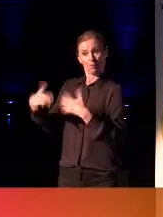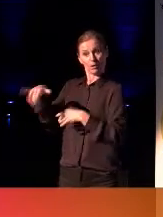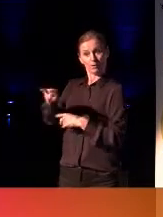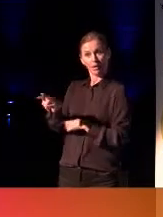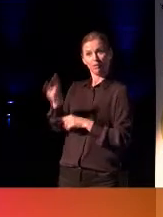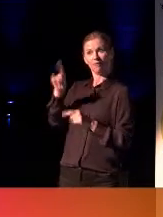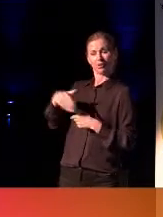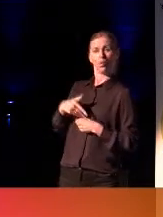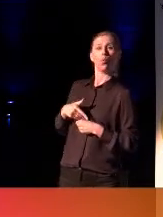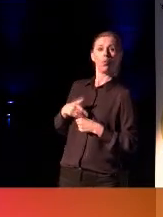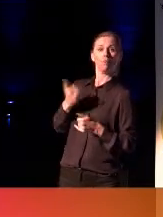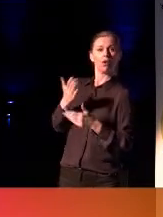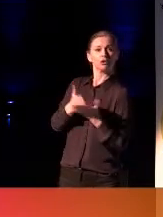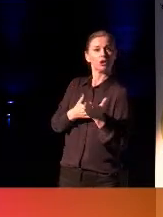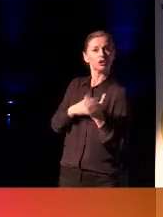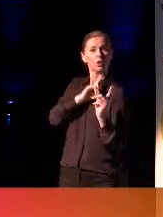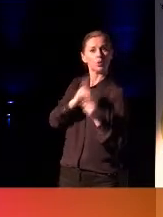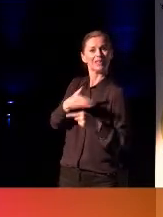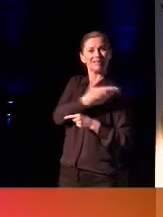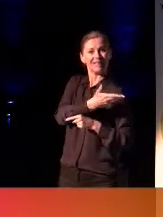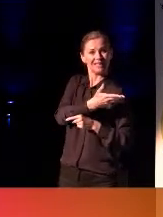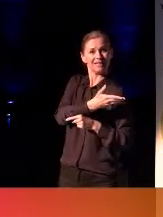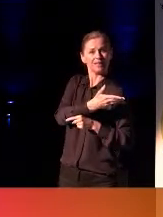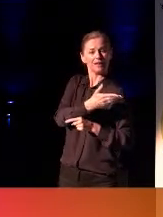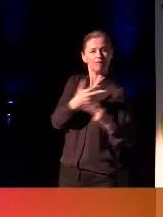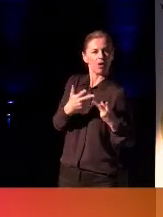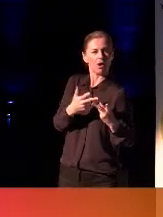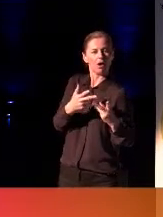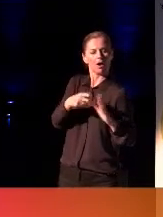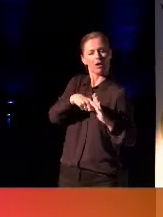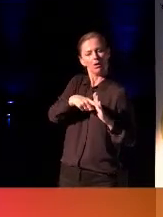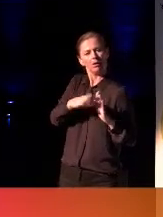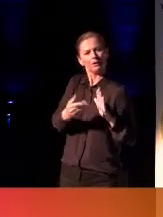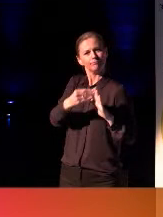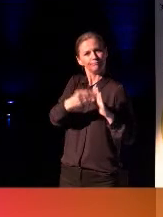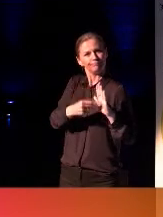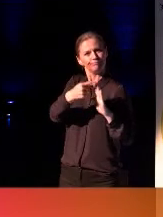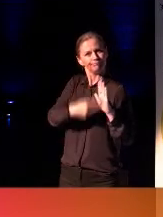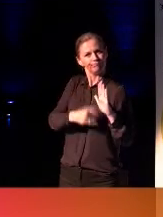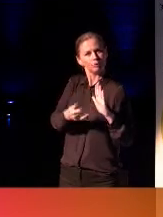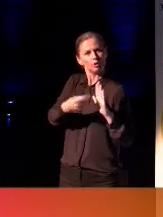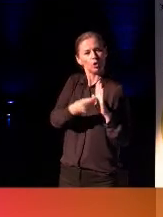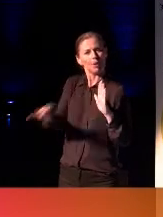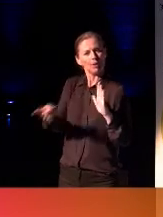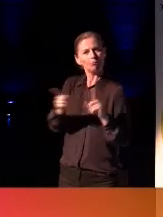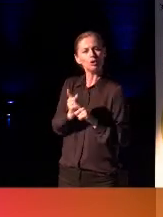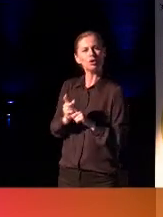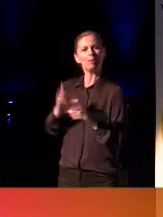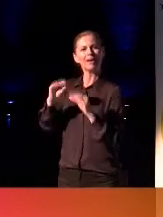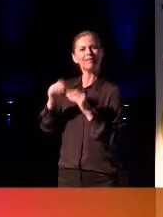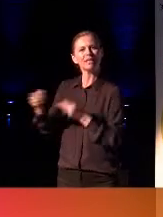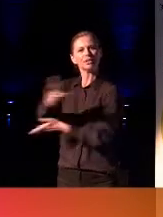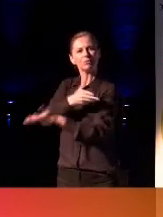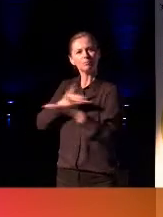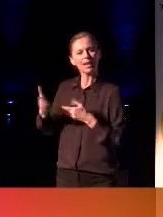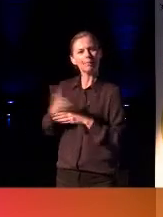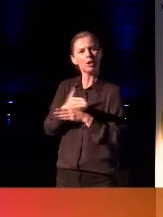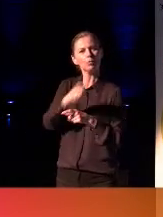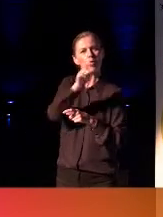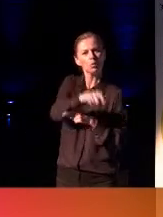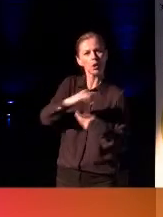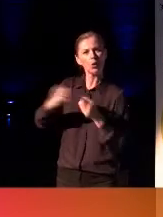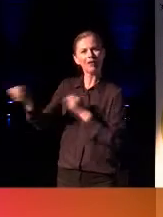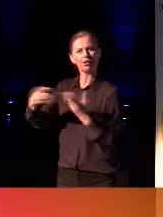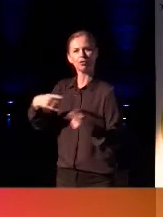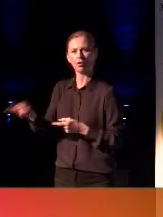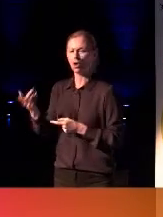vet hva slags rådgivning og hva som kommer i spesifikasjonen i anskaffelsene, så får du et bedre samspill mellom kunde og leverandør. For det